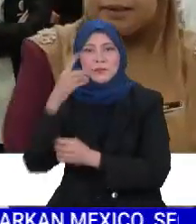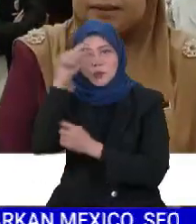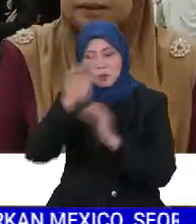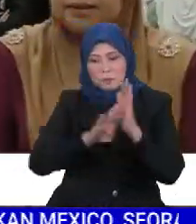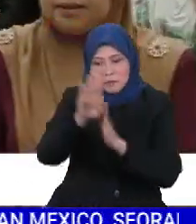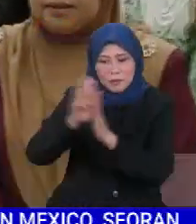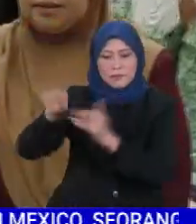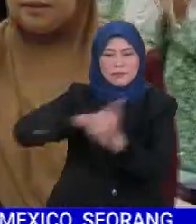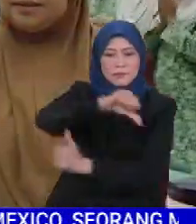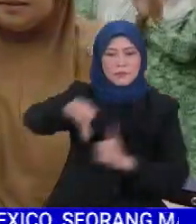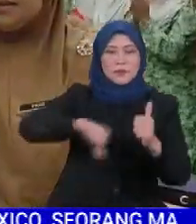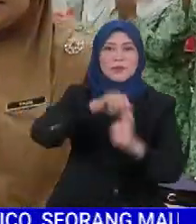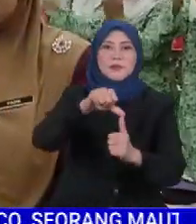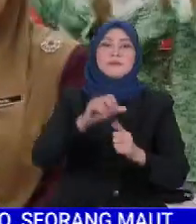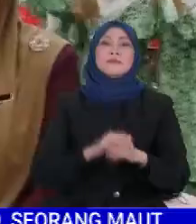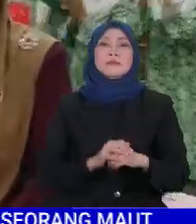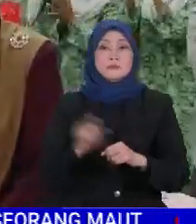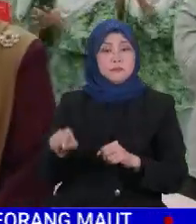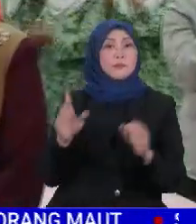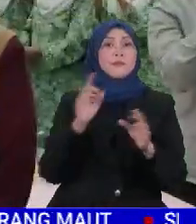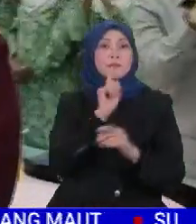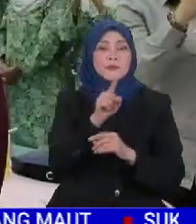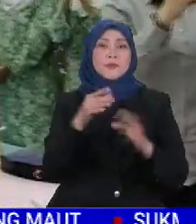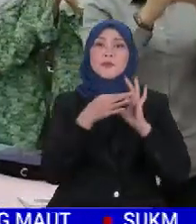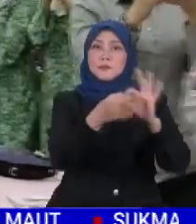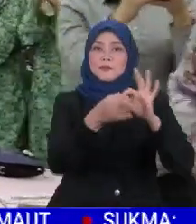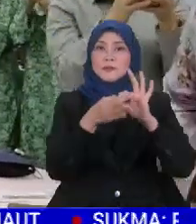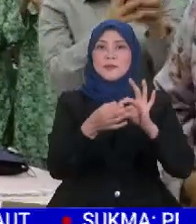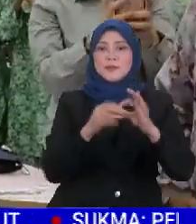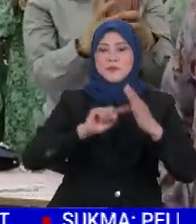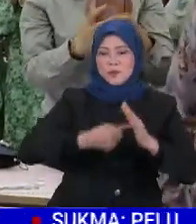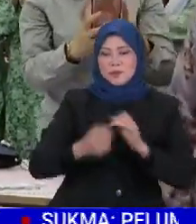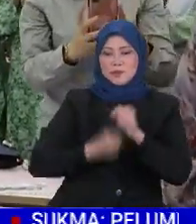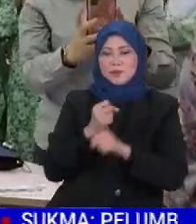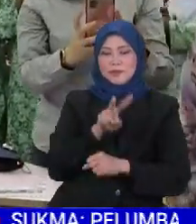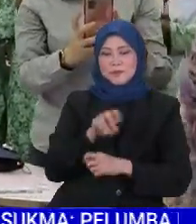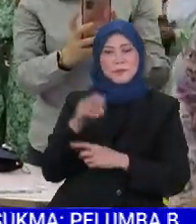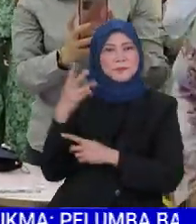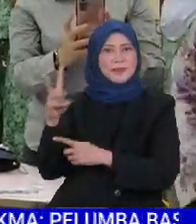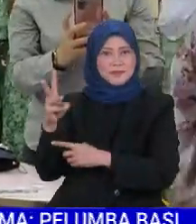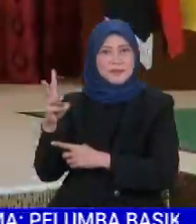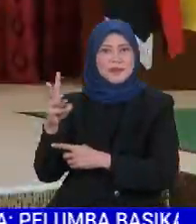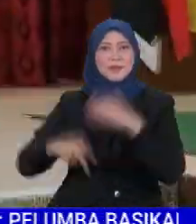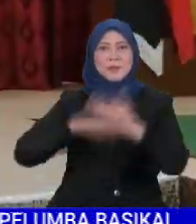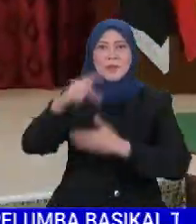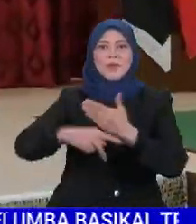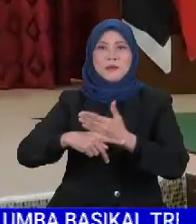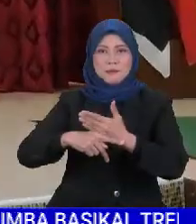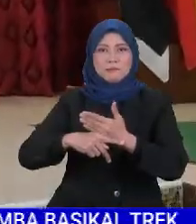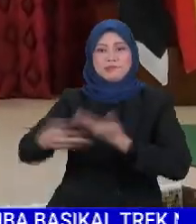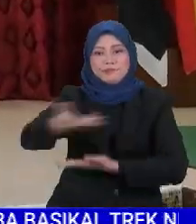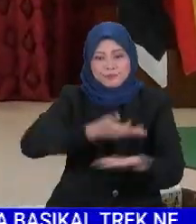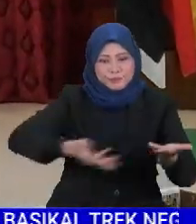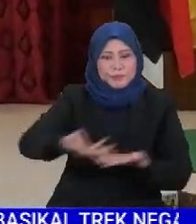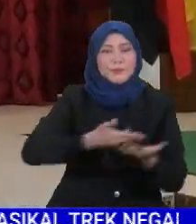sosial, Majlis Pembangunan Sosial Sarawak ini telah terjalin sejak tahun 2016, antaranya melalui program Randau. Ini